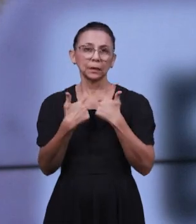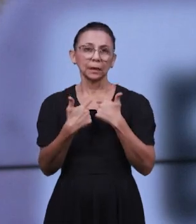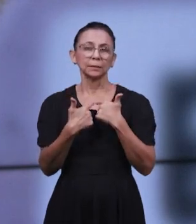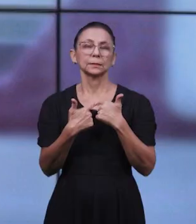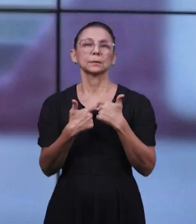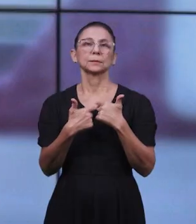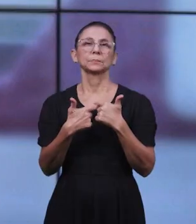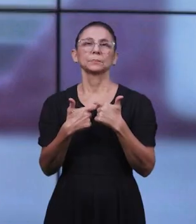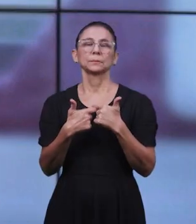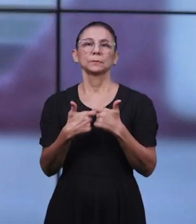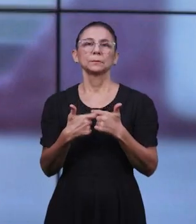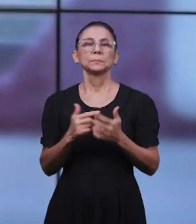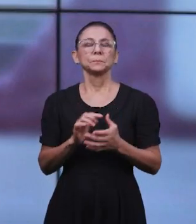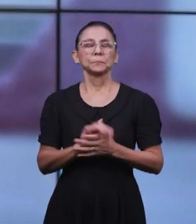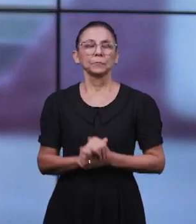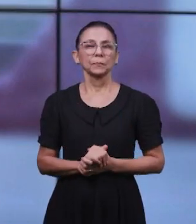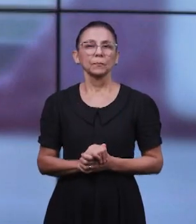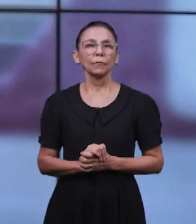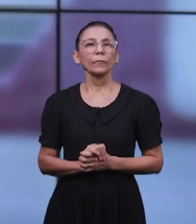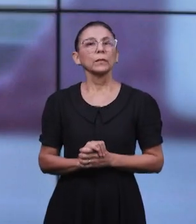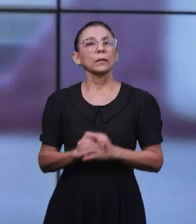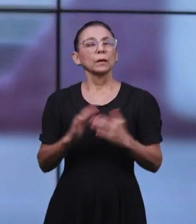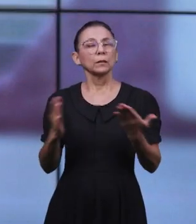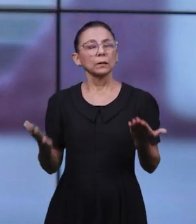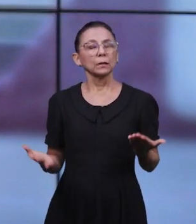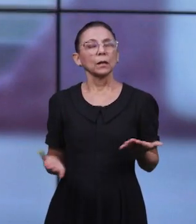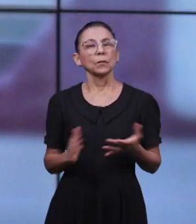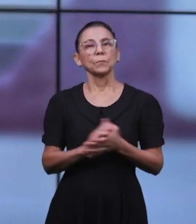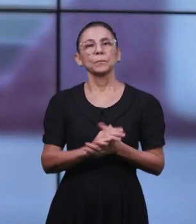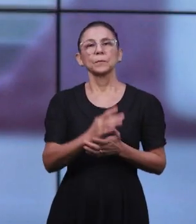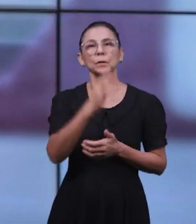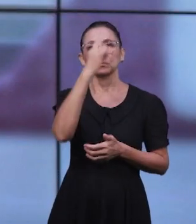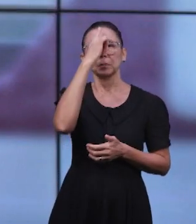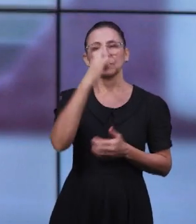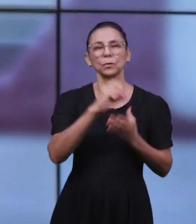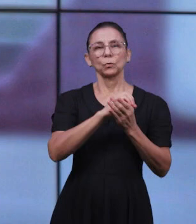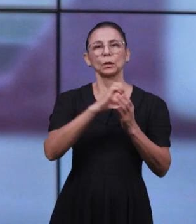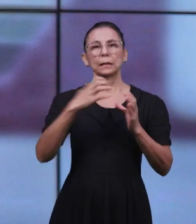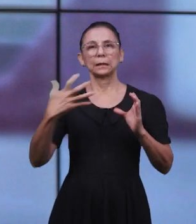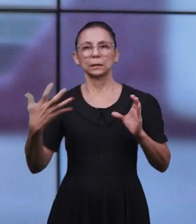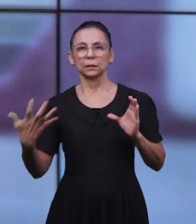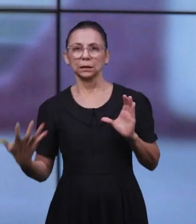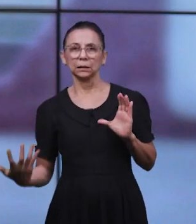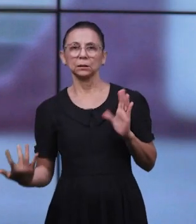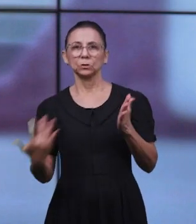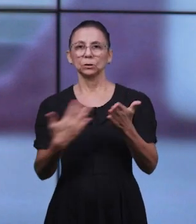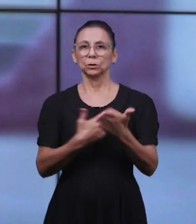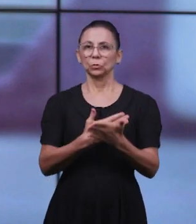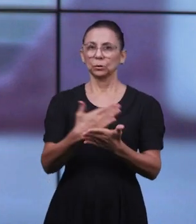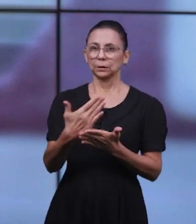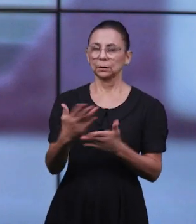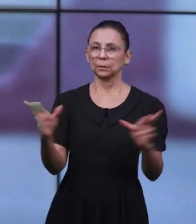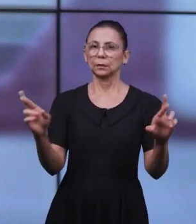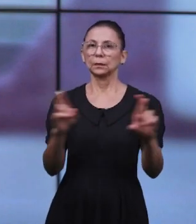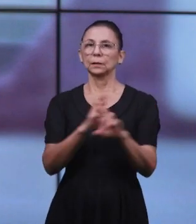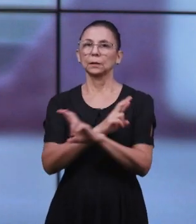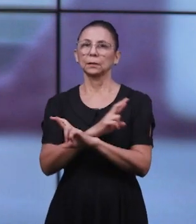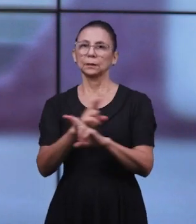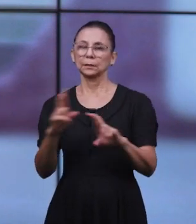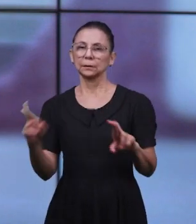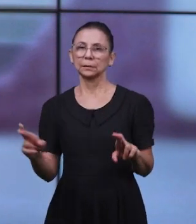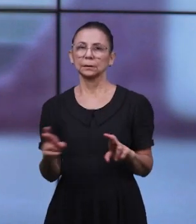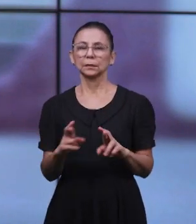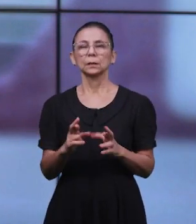C'est comme ça le caractère se forme dans les rapports établis entre la constitution héréditaire